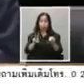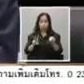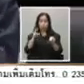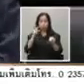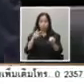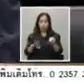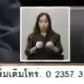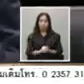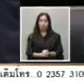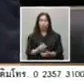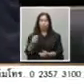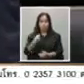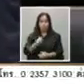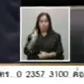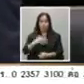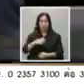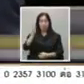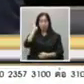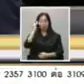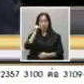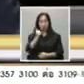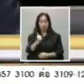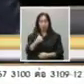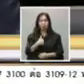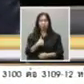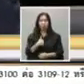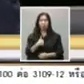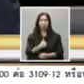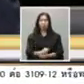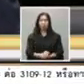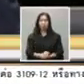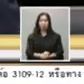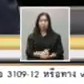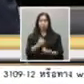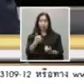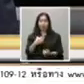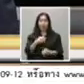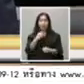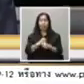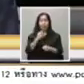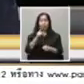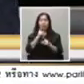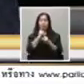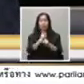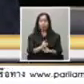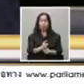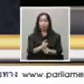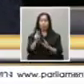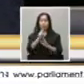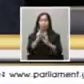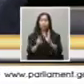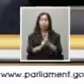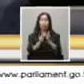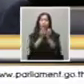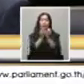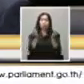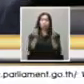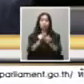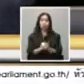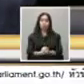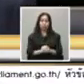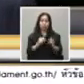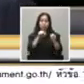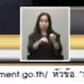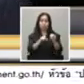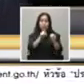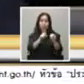ได้รับอนุญาตให้อภิปรายได้เพราะฉะนั้นเนี่ยสิ่งที่ผมทำไปคือทำตามรัฐธรรมนูญในมาตรา162